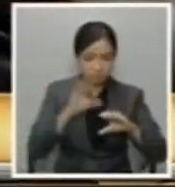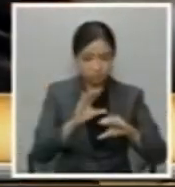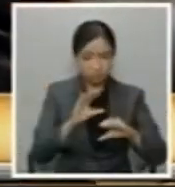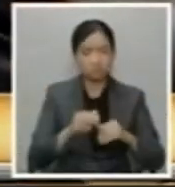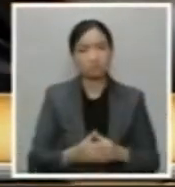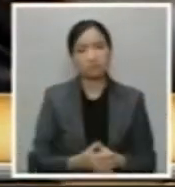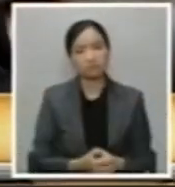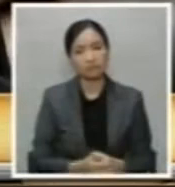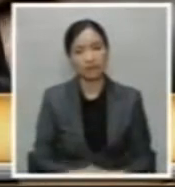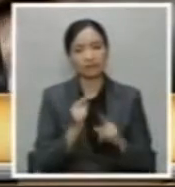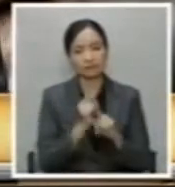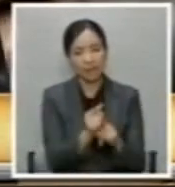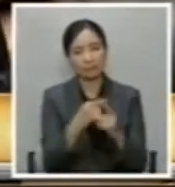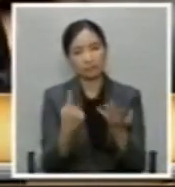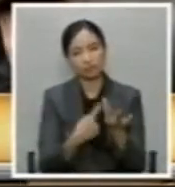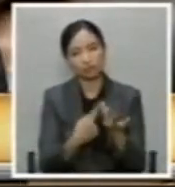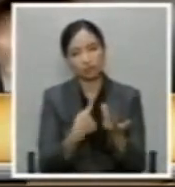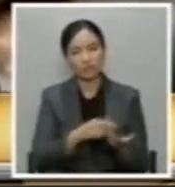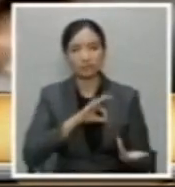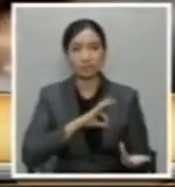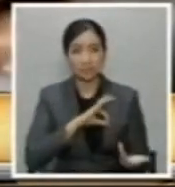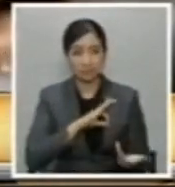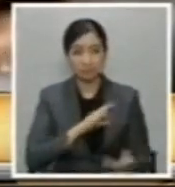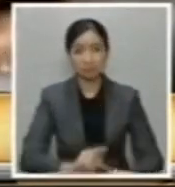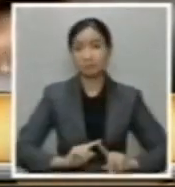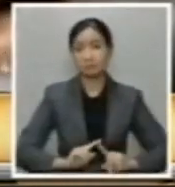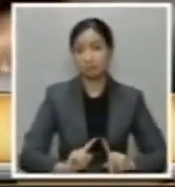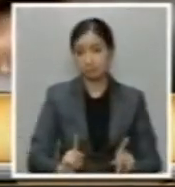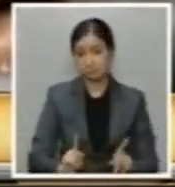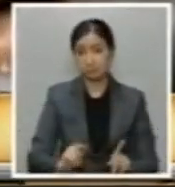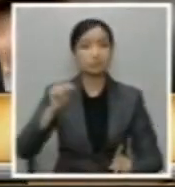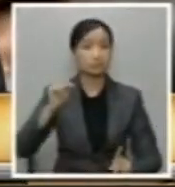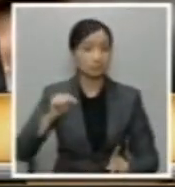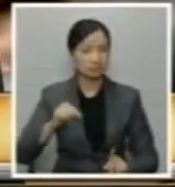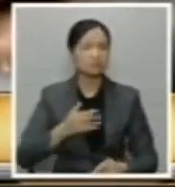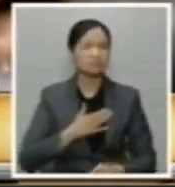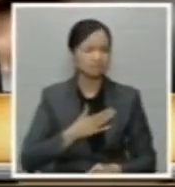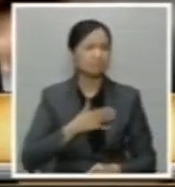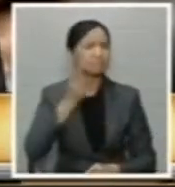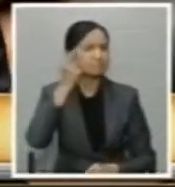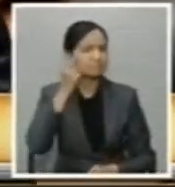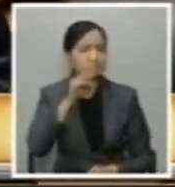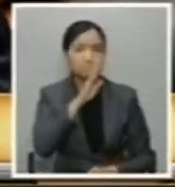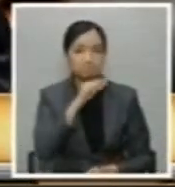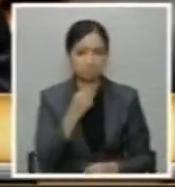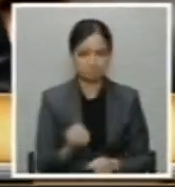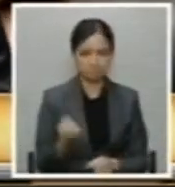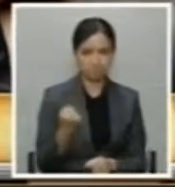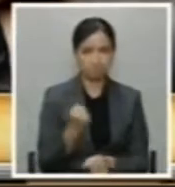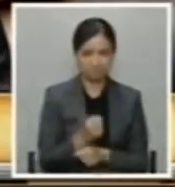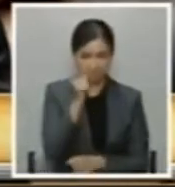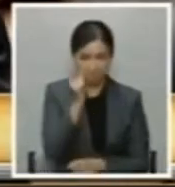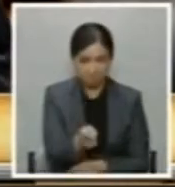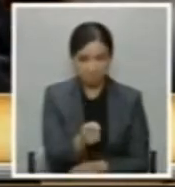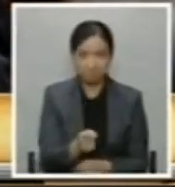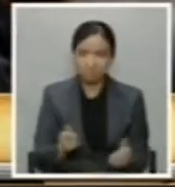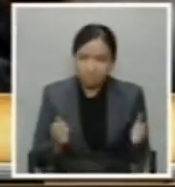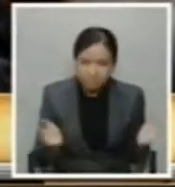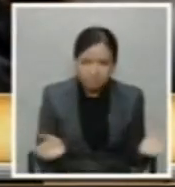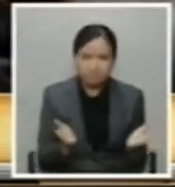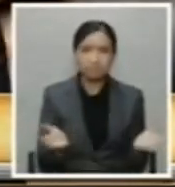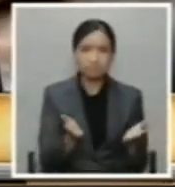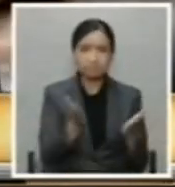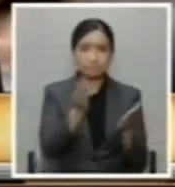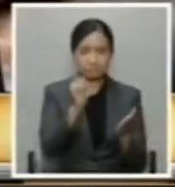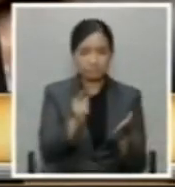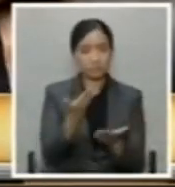ดสรรตามจำนวนสมาชิกนะครับแต่ในส่วนของตรงนี้เนี่ยผมคิดว่าถ้าเราเอาจริงกับเรื่องของการส่งเสริมนะครับ